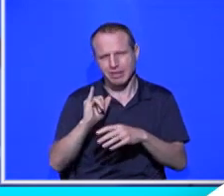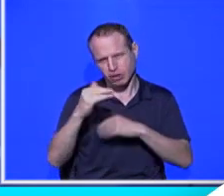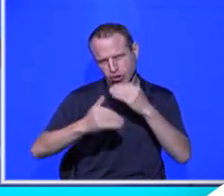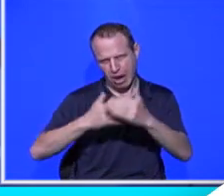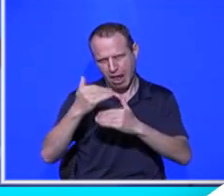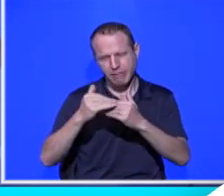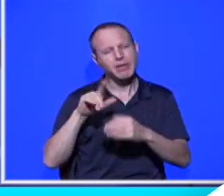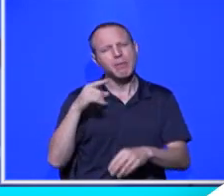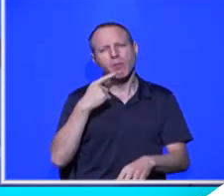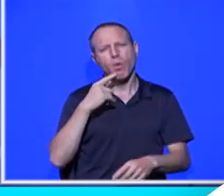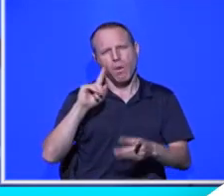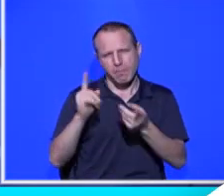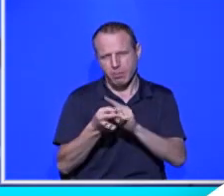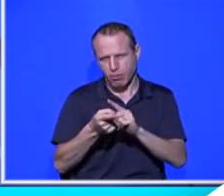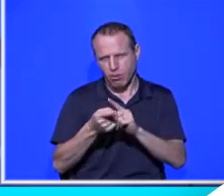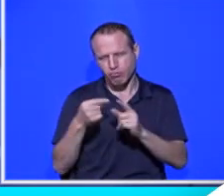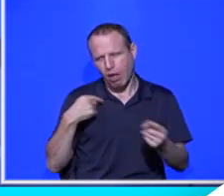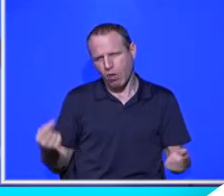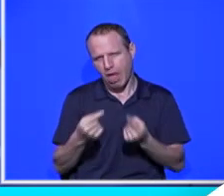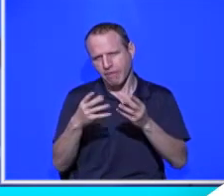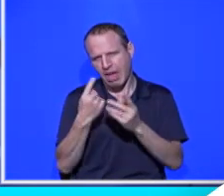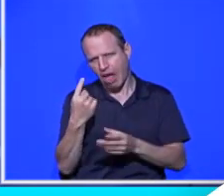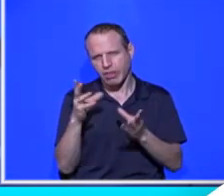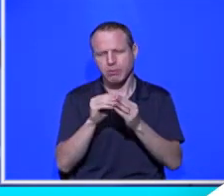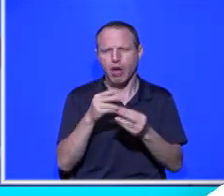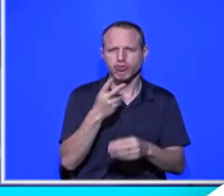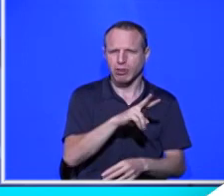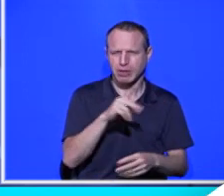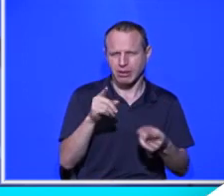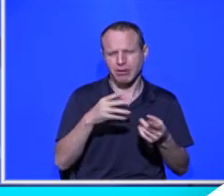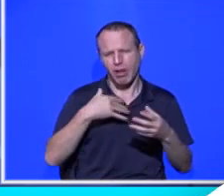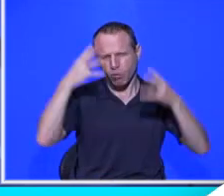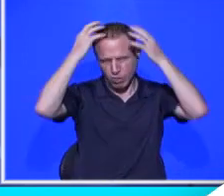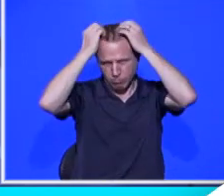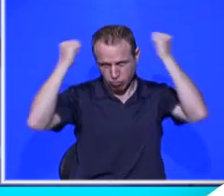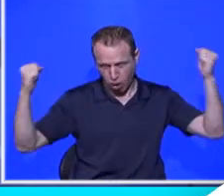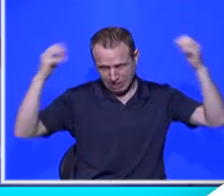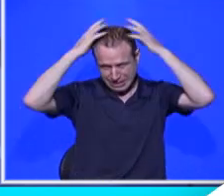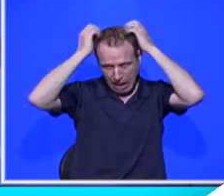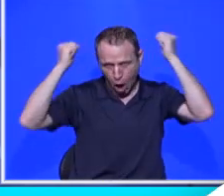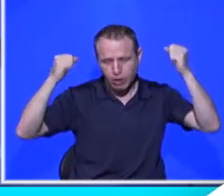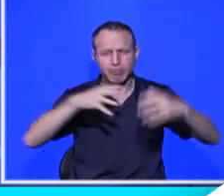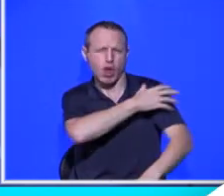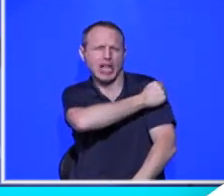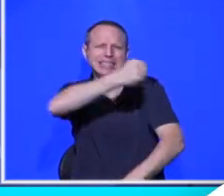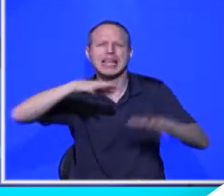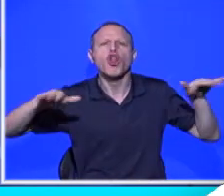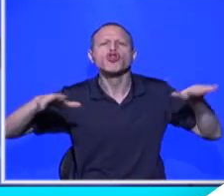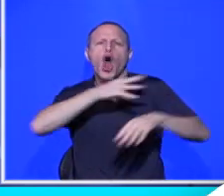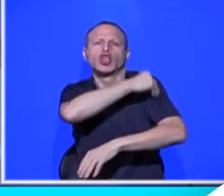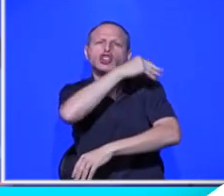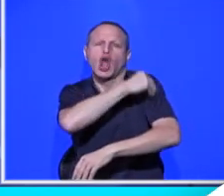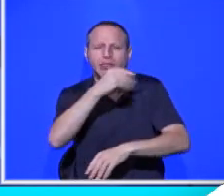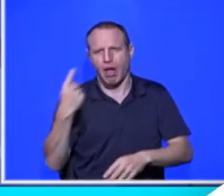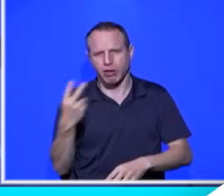אמרו, וואלה, במקום שאנחנו נריב אחד עם השני, נמשוך את השערות אחד לשני, נמרות את הנוצות אחד לשני, יש מספיק